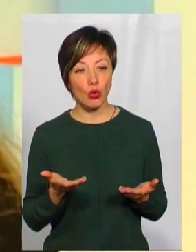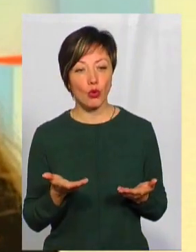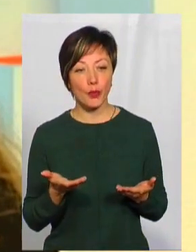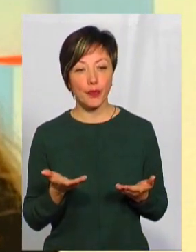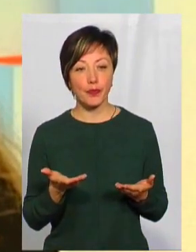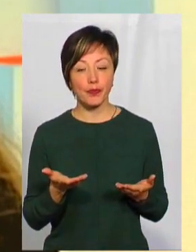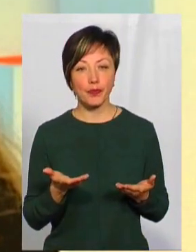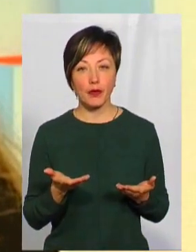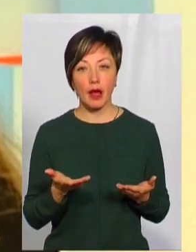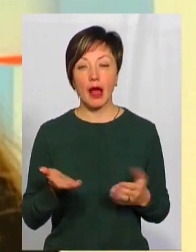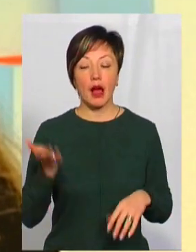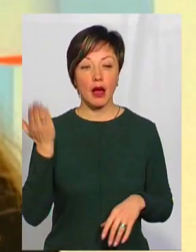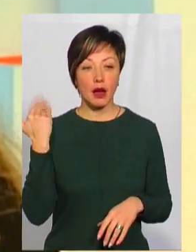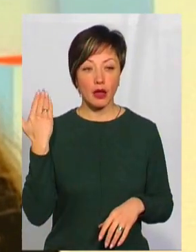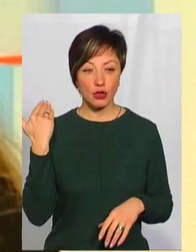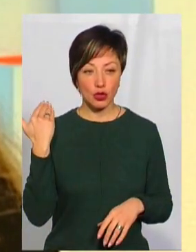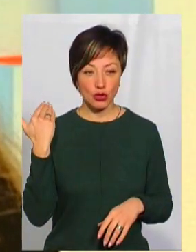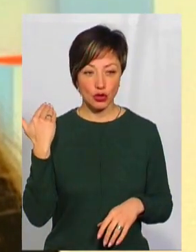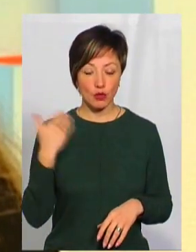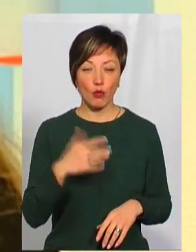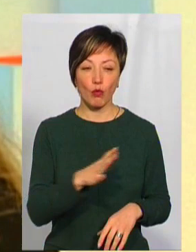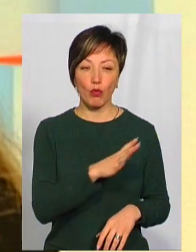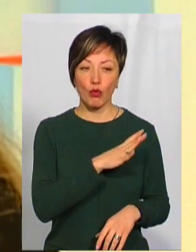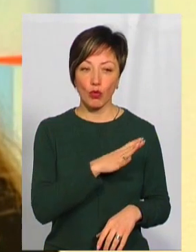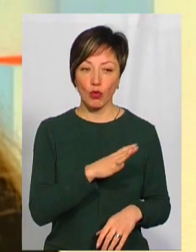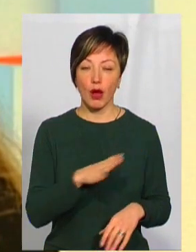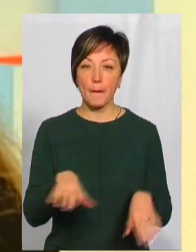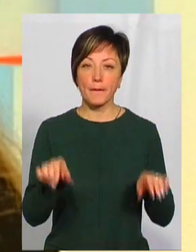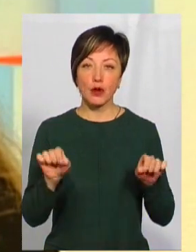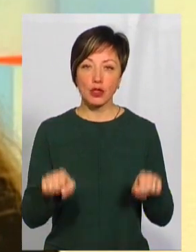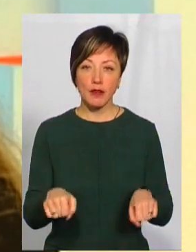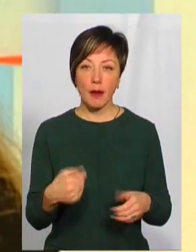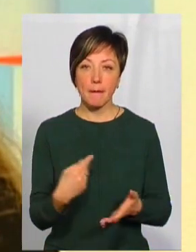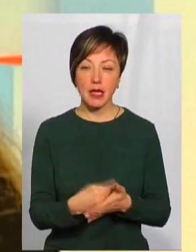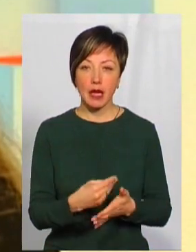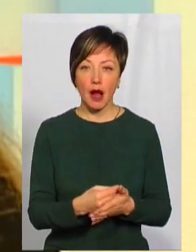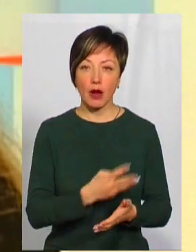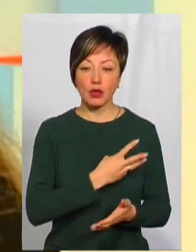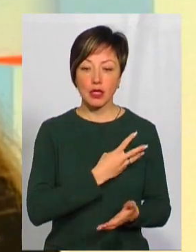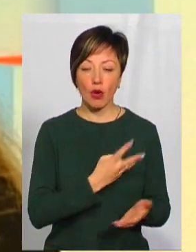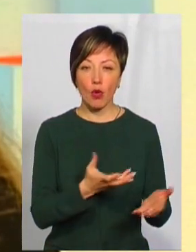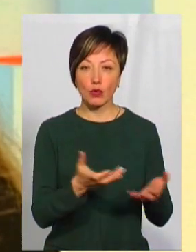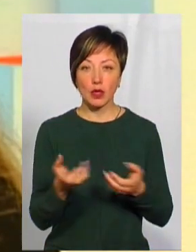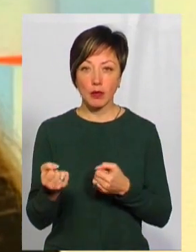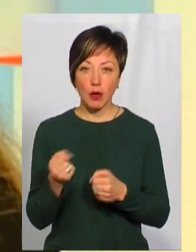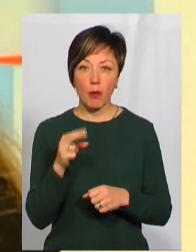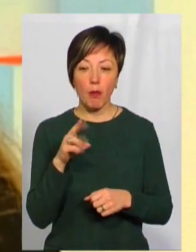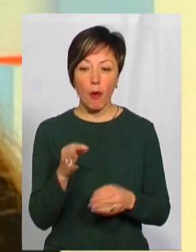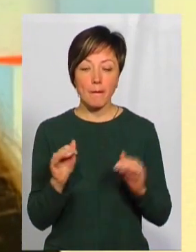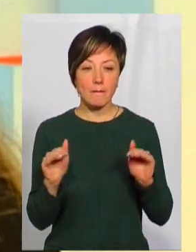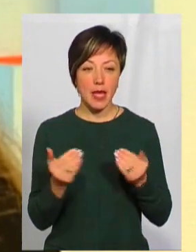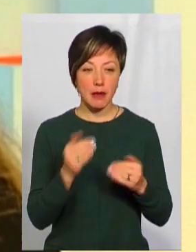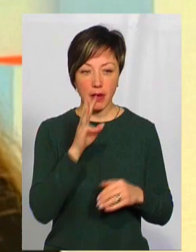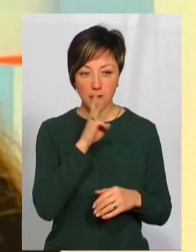так говорячи, раніше було можливість матеріального заохочення отримувати по